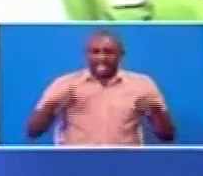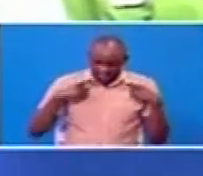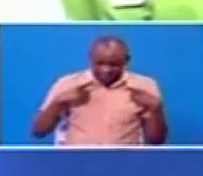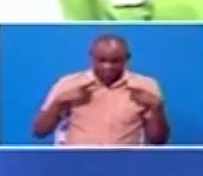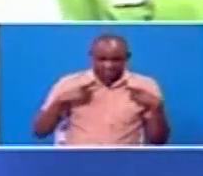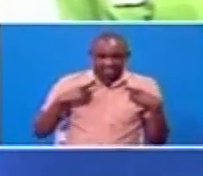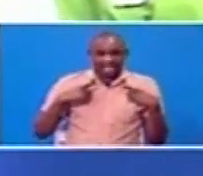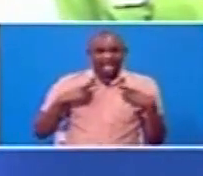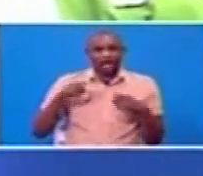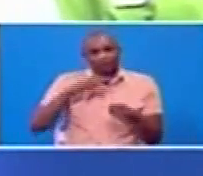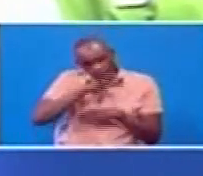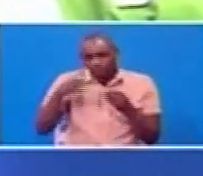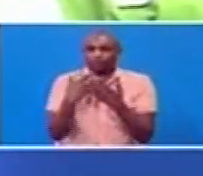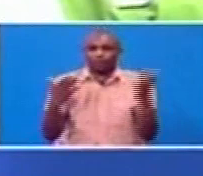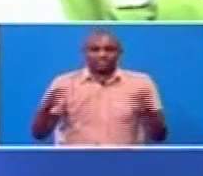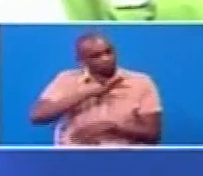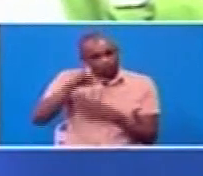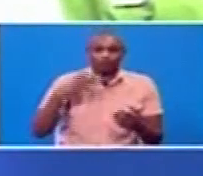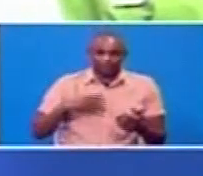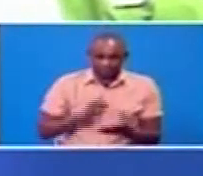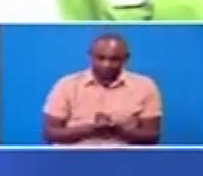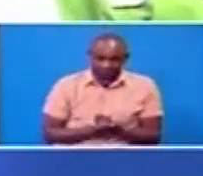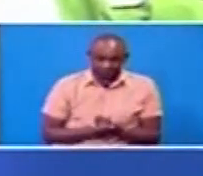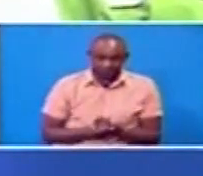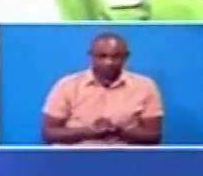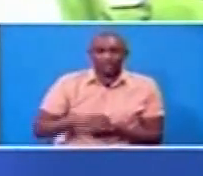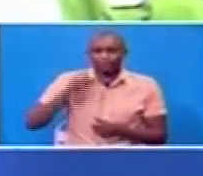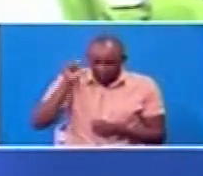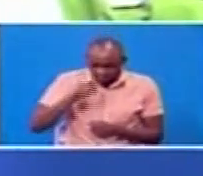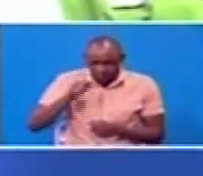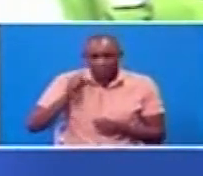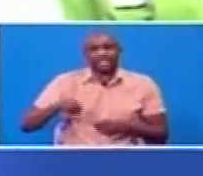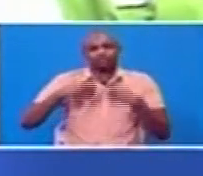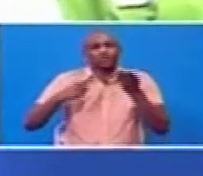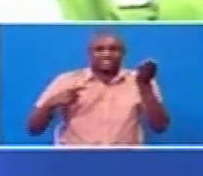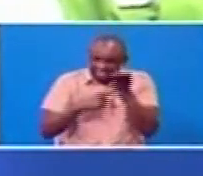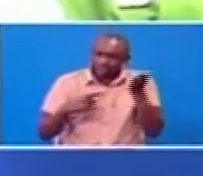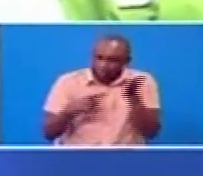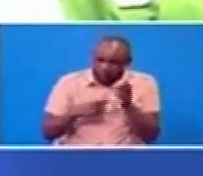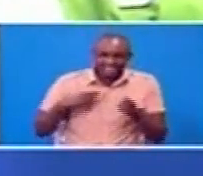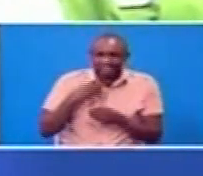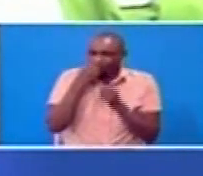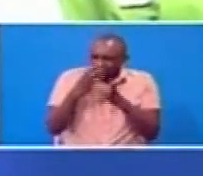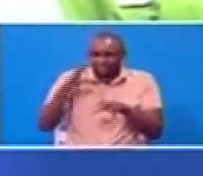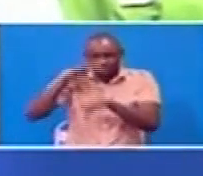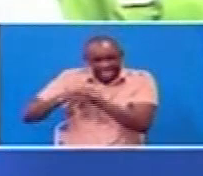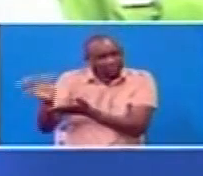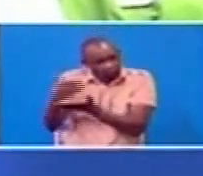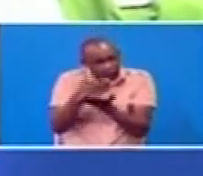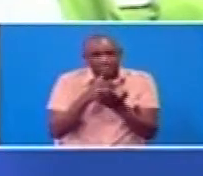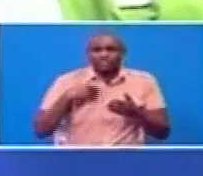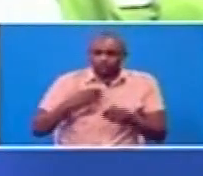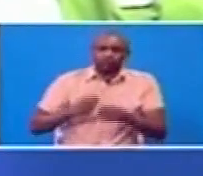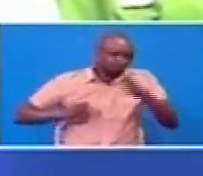and investments of all Kenyans. We will deploy technology and intelligence to prevent crime